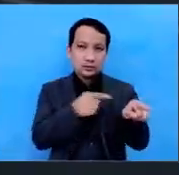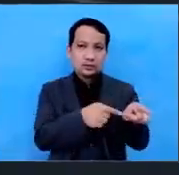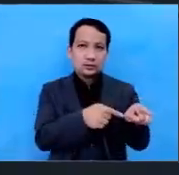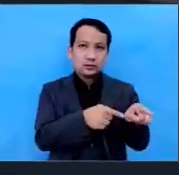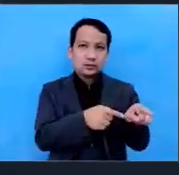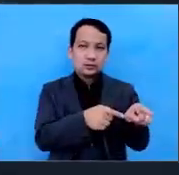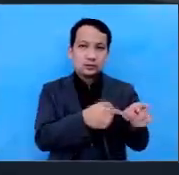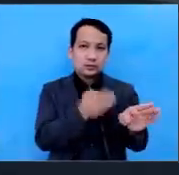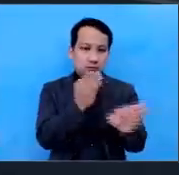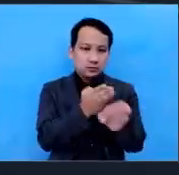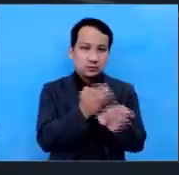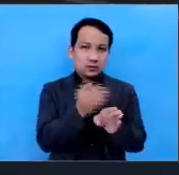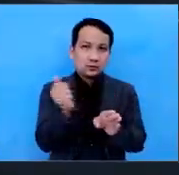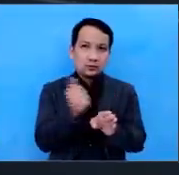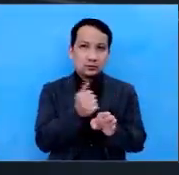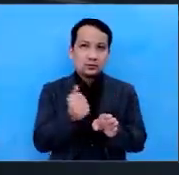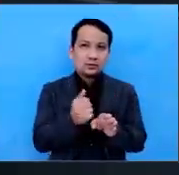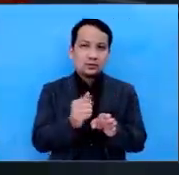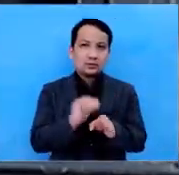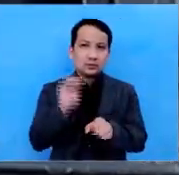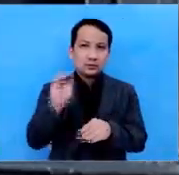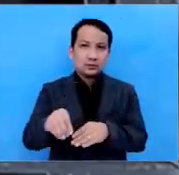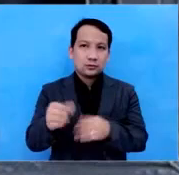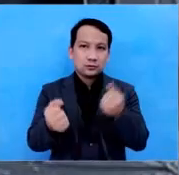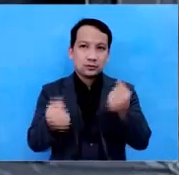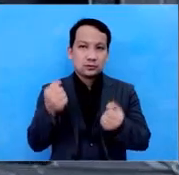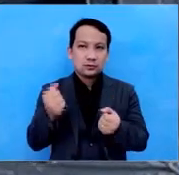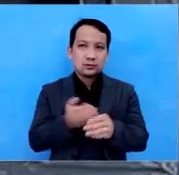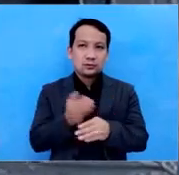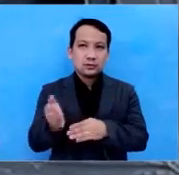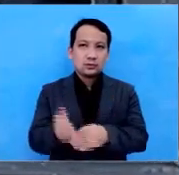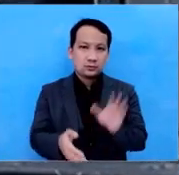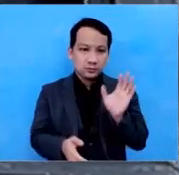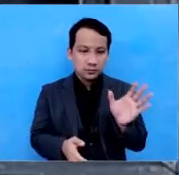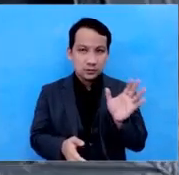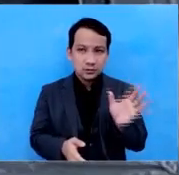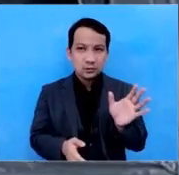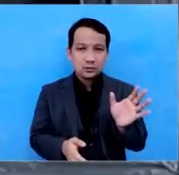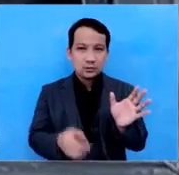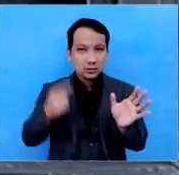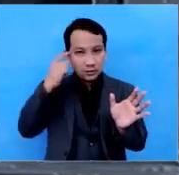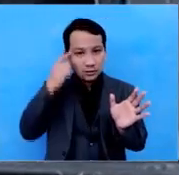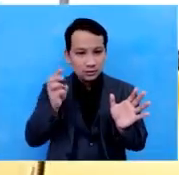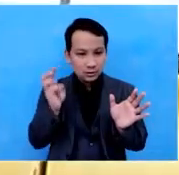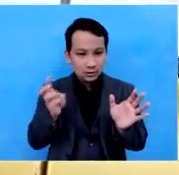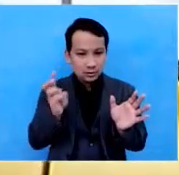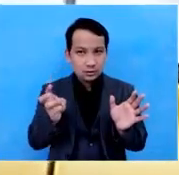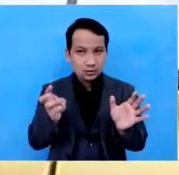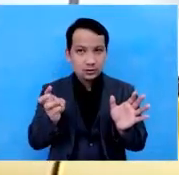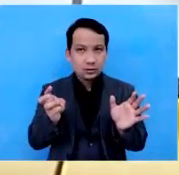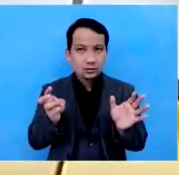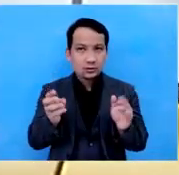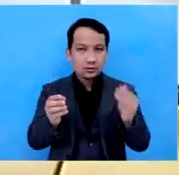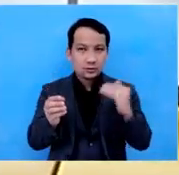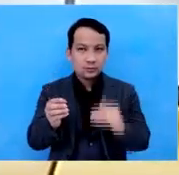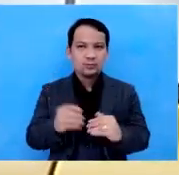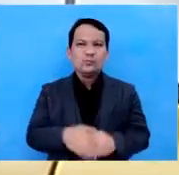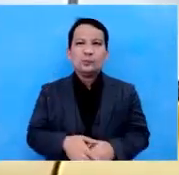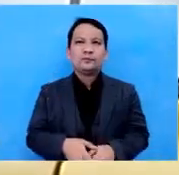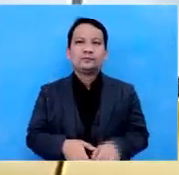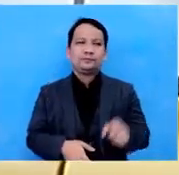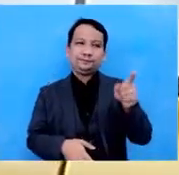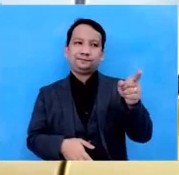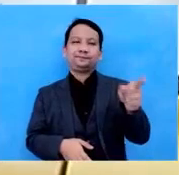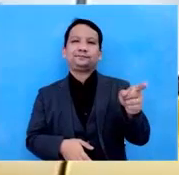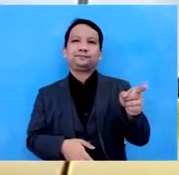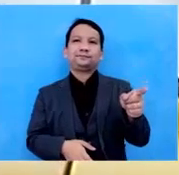bus na ito. Over speeding daw po sir, 50 raw po. Nakala ko po 60 ang takbo kailangan. Sermo naman ang inabot